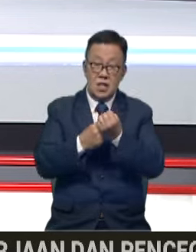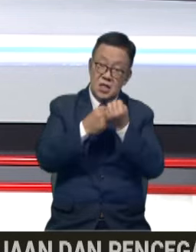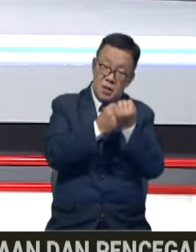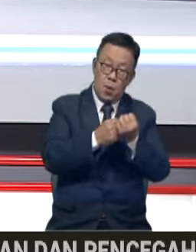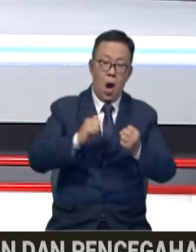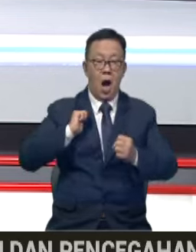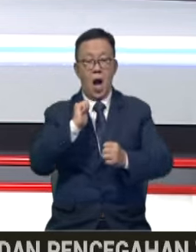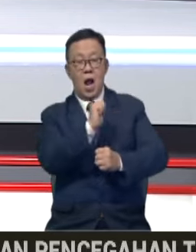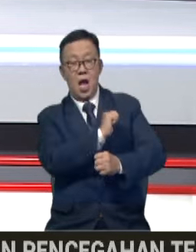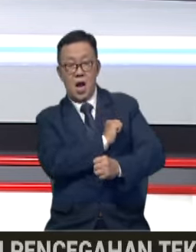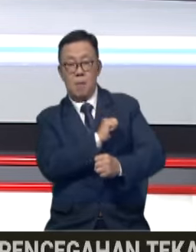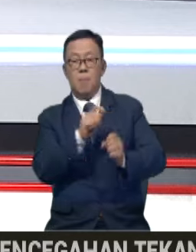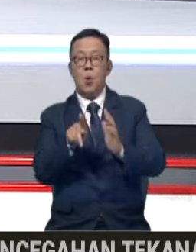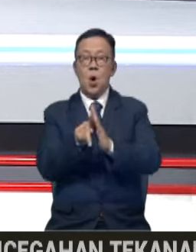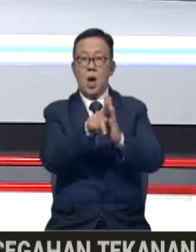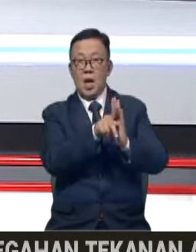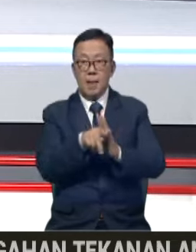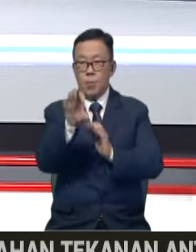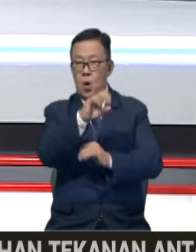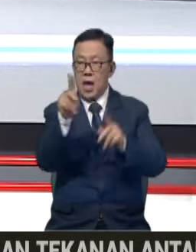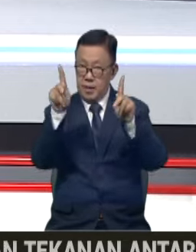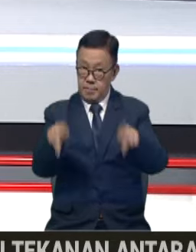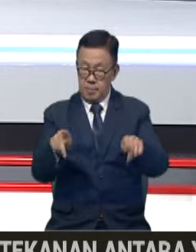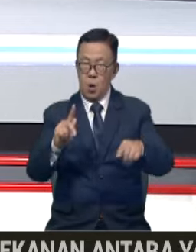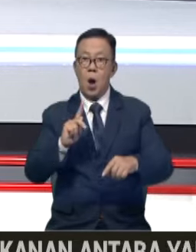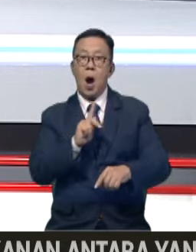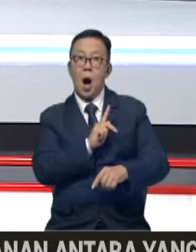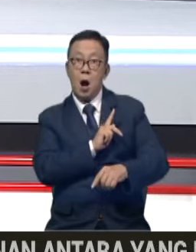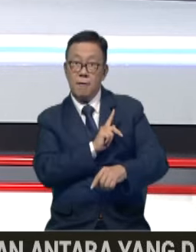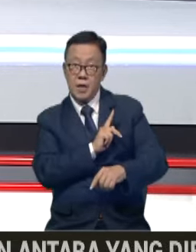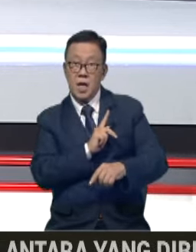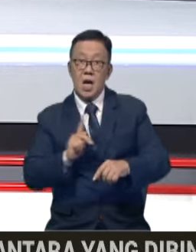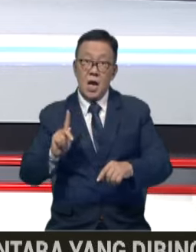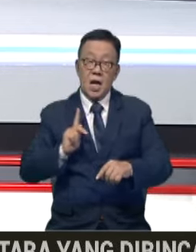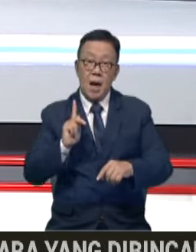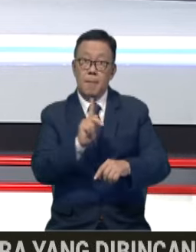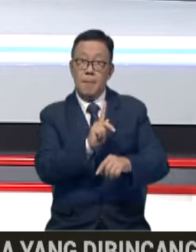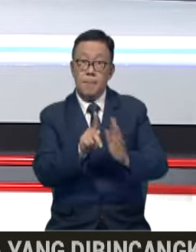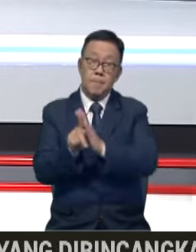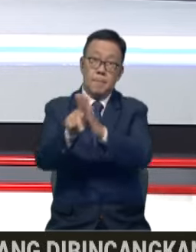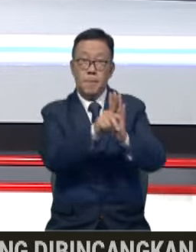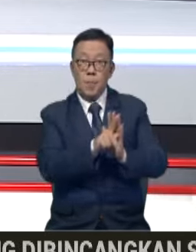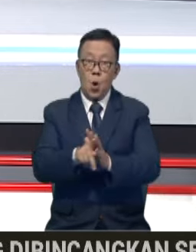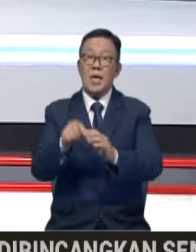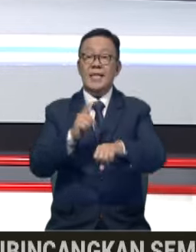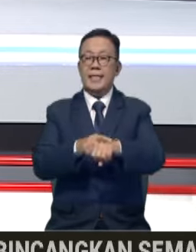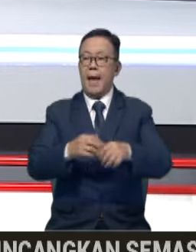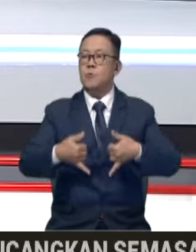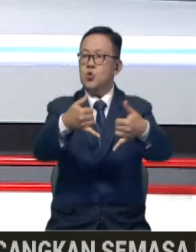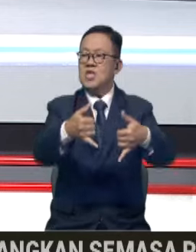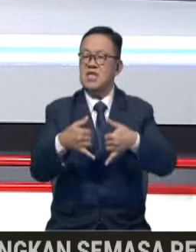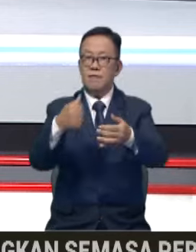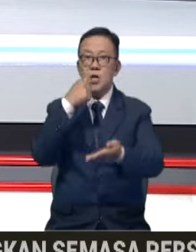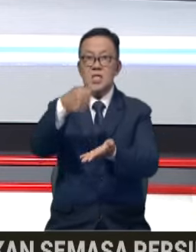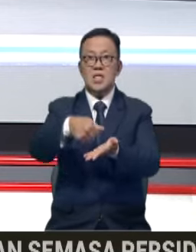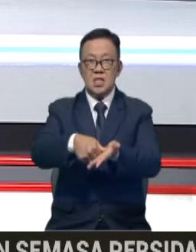ahli-ahli Majlis Perundingan Kampung dan juga penduduk kampung. Perkara itu dikongsikan semasa Majlis Penyampaian Sijil Lantikan Ketua Rancangan